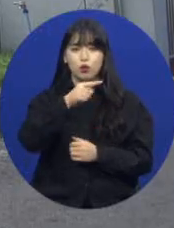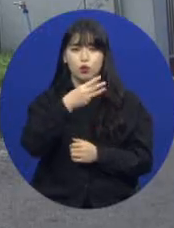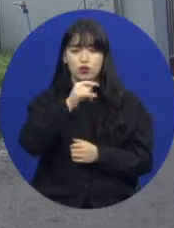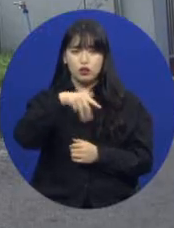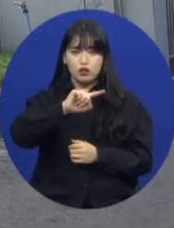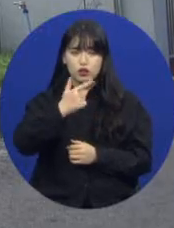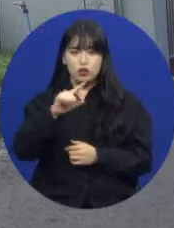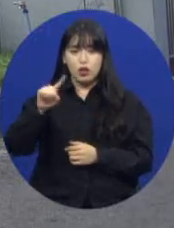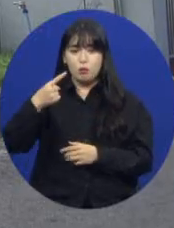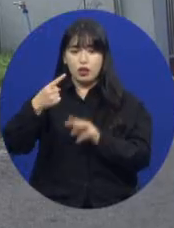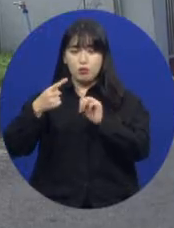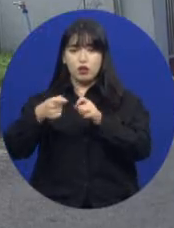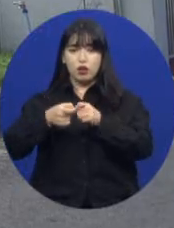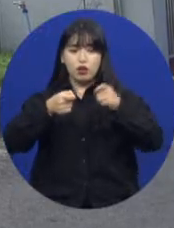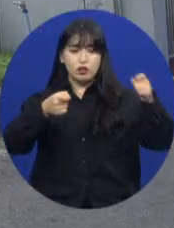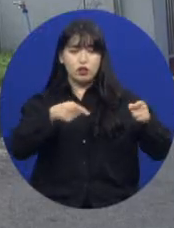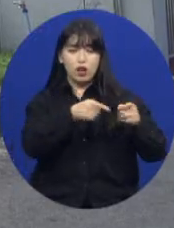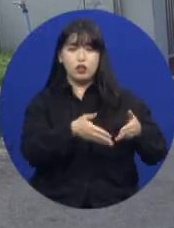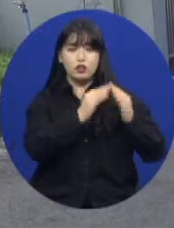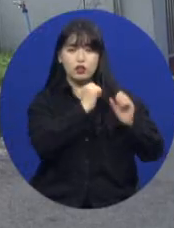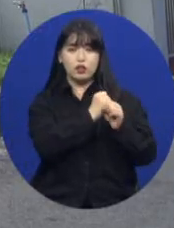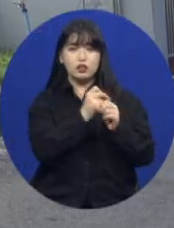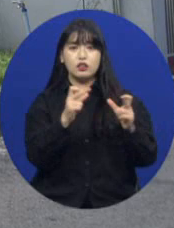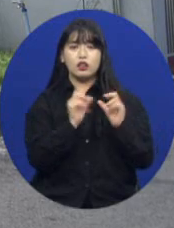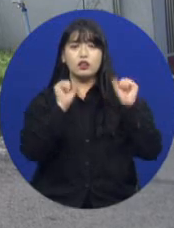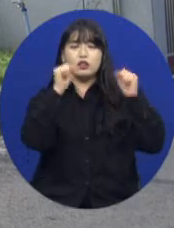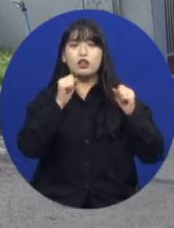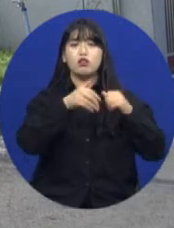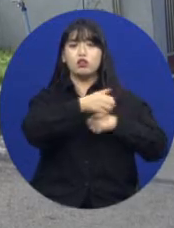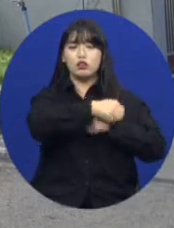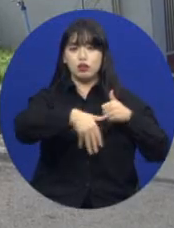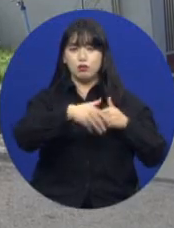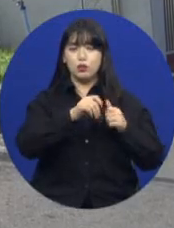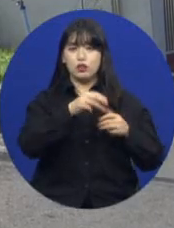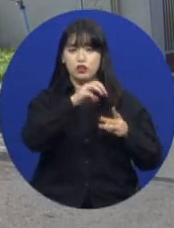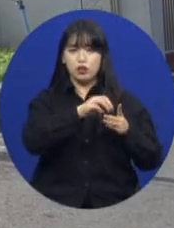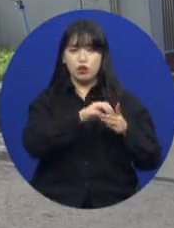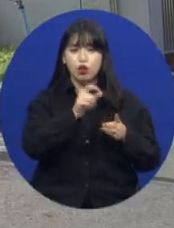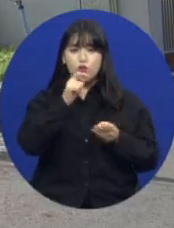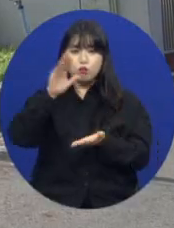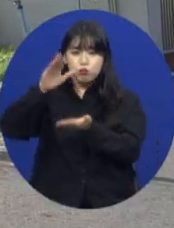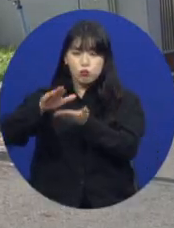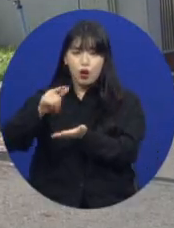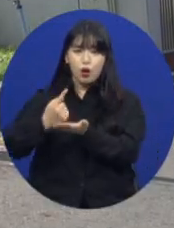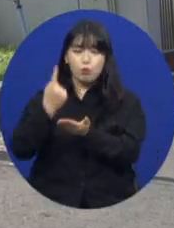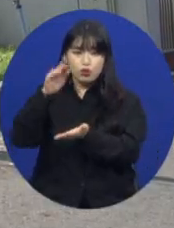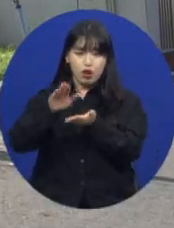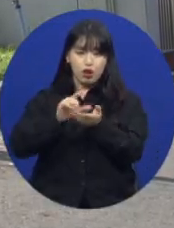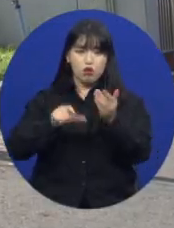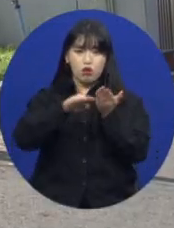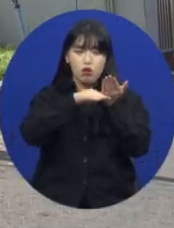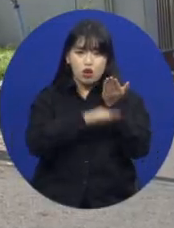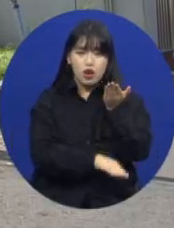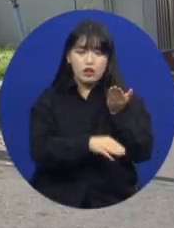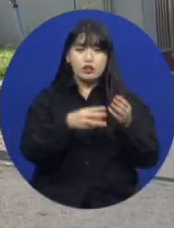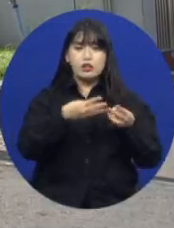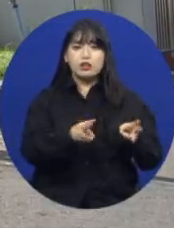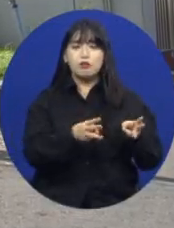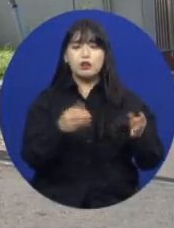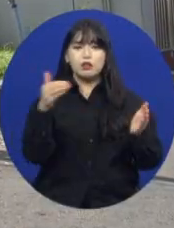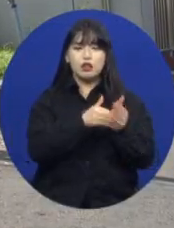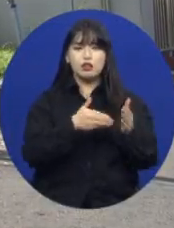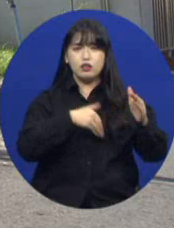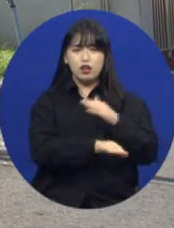월대천에서 100m가량 떨어진 곳에 지어진 장애인 체육센터입니다. 하천 수위보다 낮은 지하 3층 깊이까지 터파기 공사가